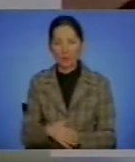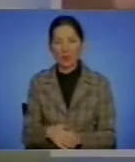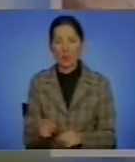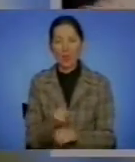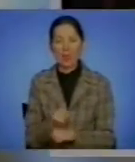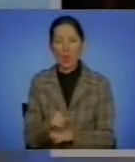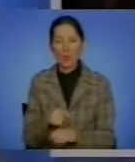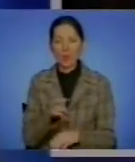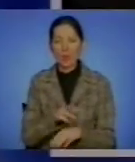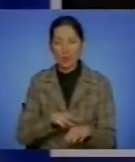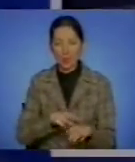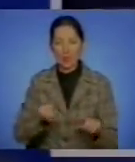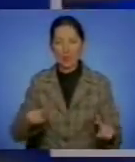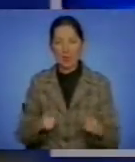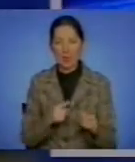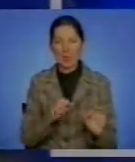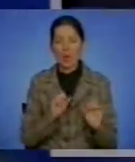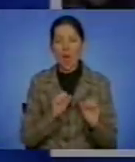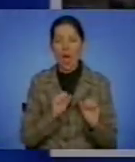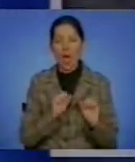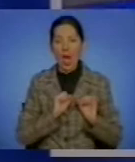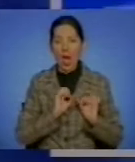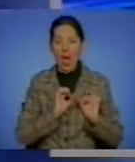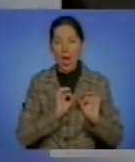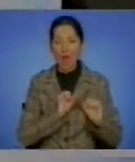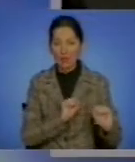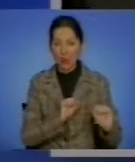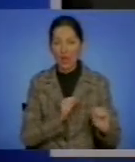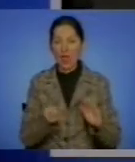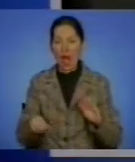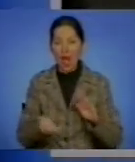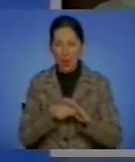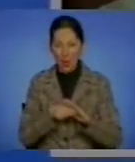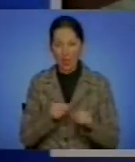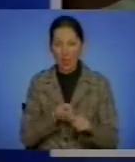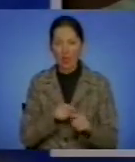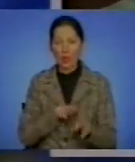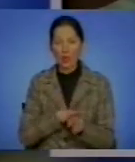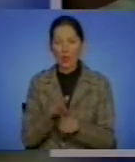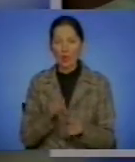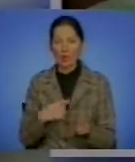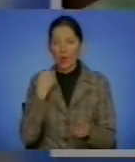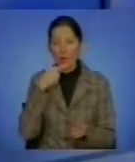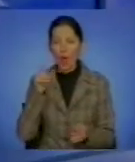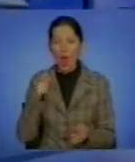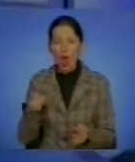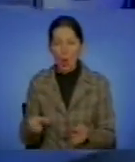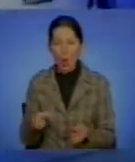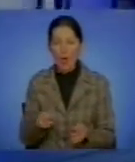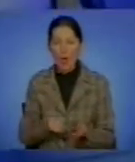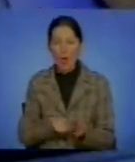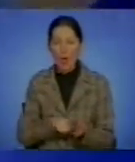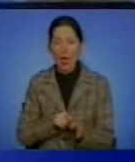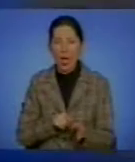Тернопільські правоохоронці затримали адвоката Хабарника, який виконував роль посередника між громадянами і посадовцями.